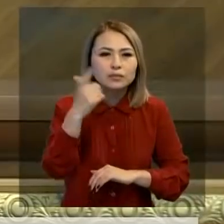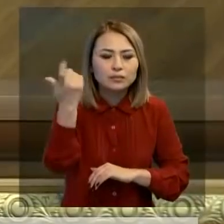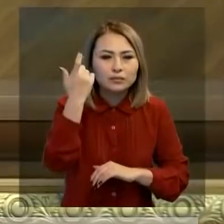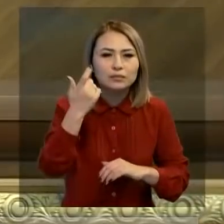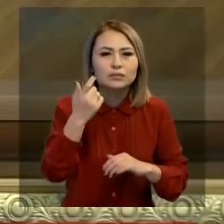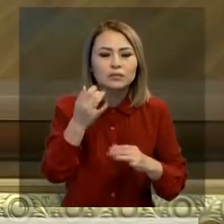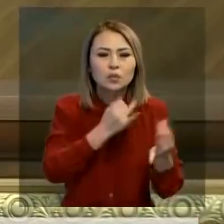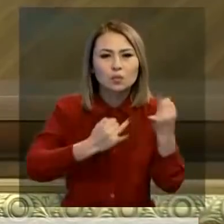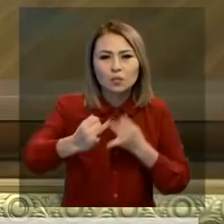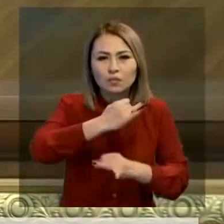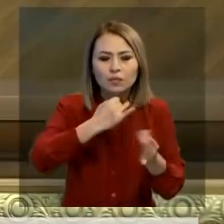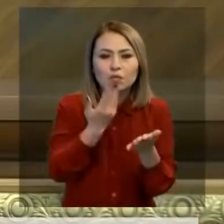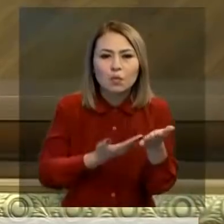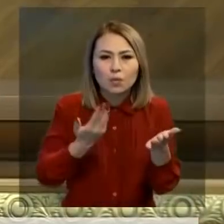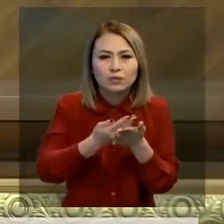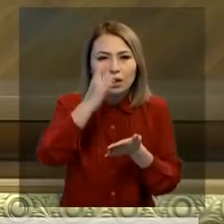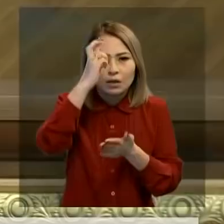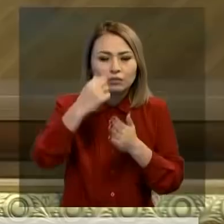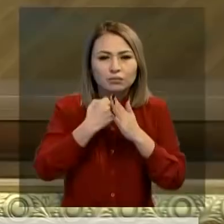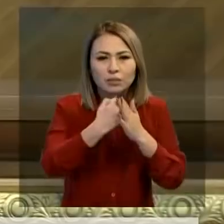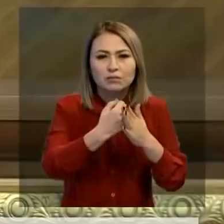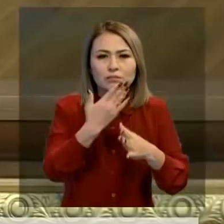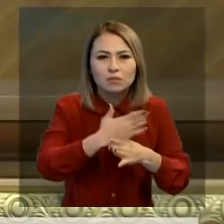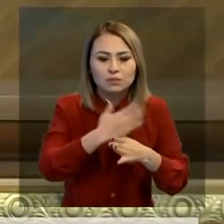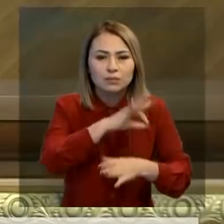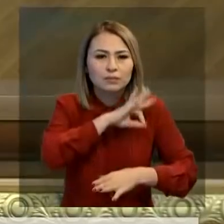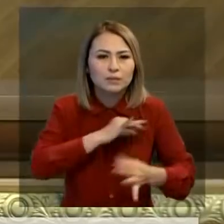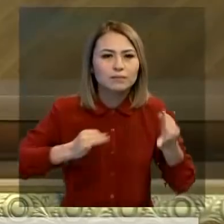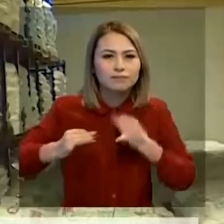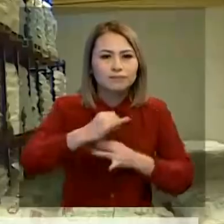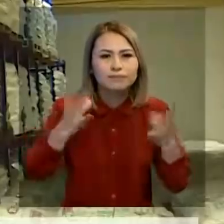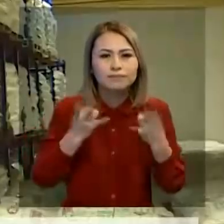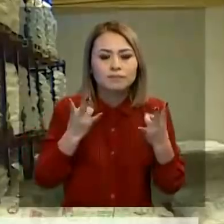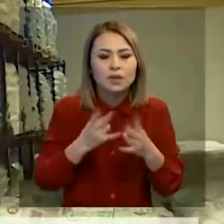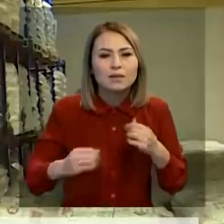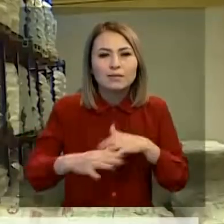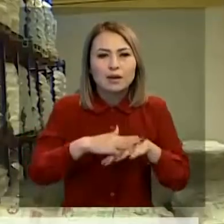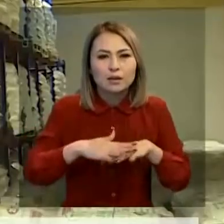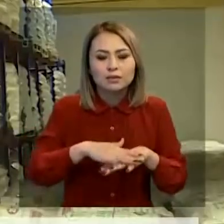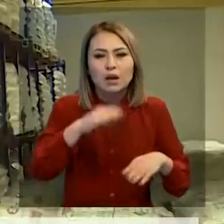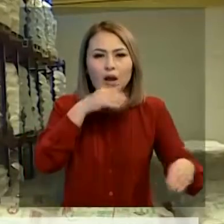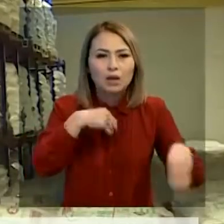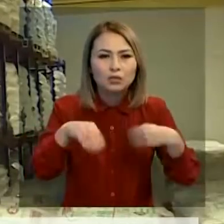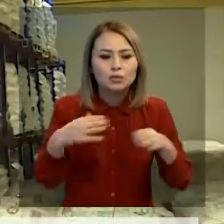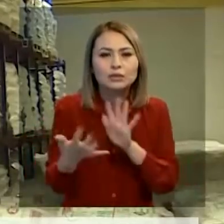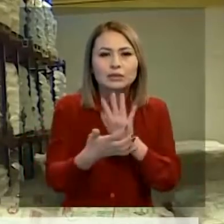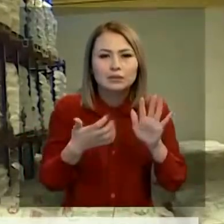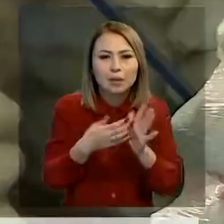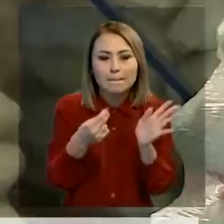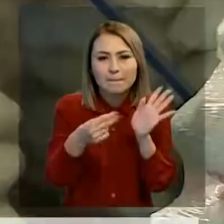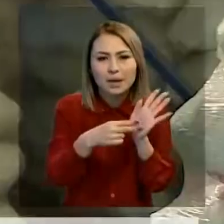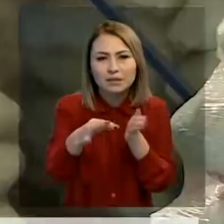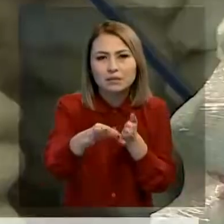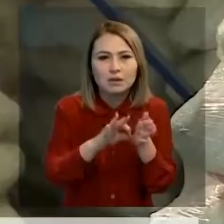қауымдастықтармен кеңесе отырып, мемлекет қолдаудың тиімді жолдарын талқылау қажет. Нарықта азық-түлік тапшылығы туында бағасы